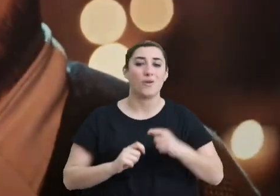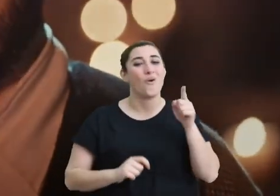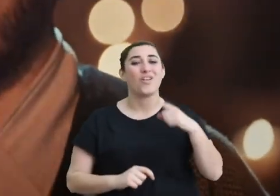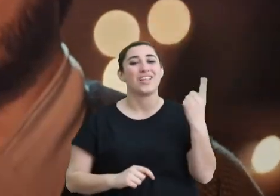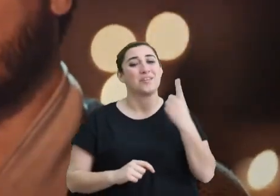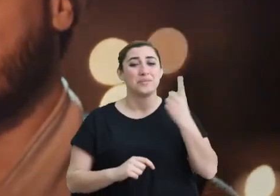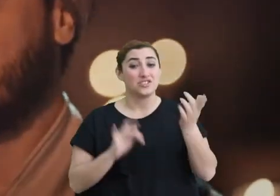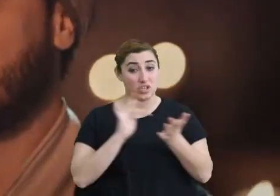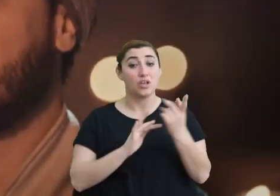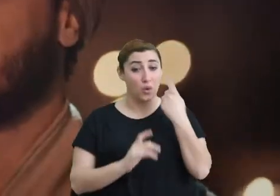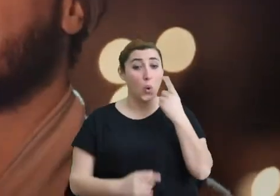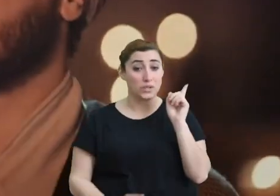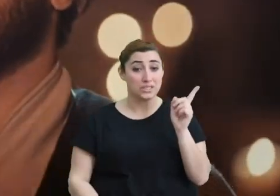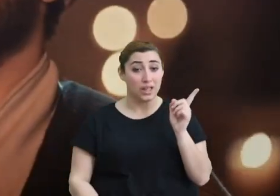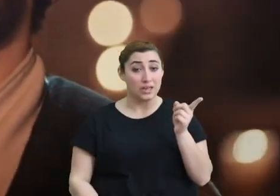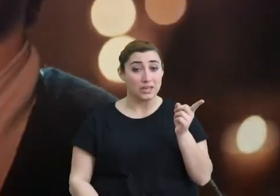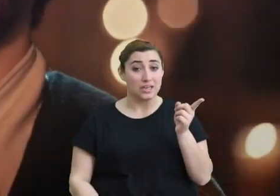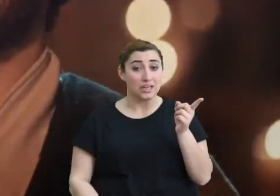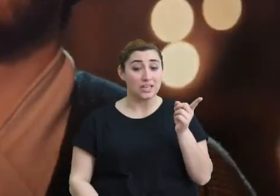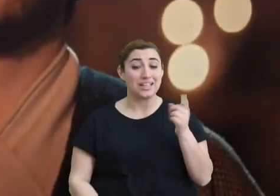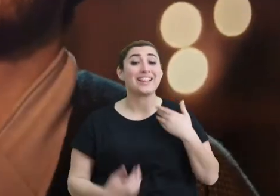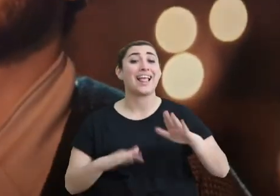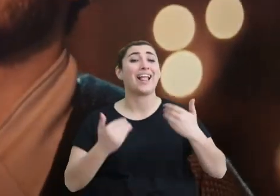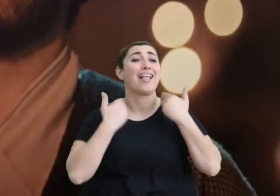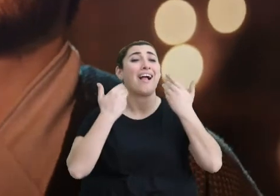Öyle bir kesilir ki değil kadı,